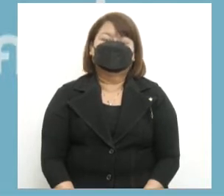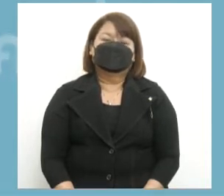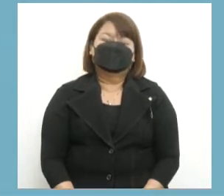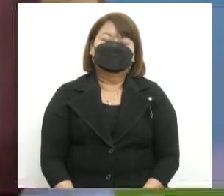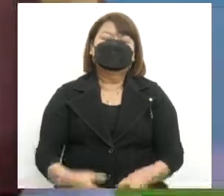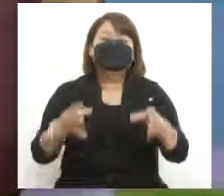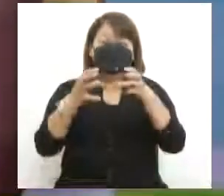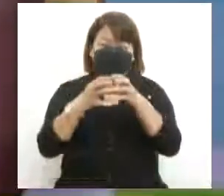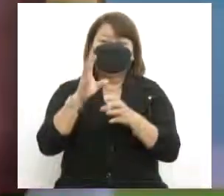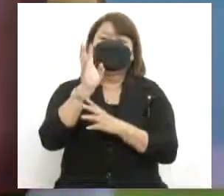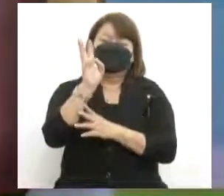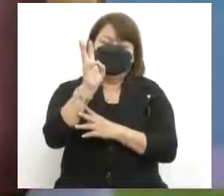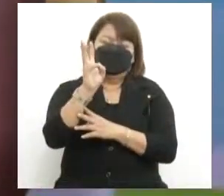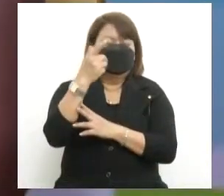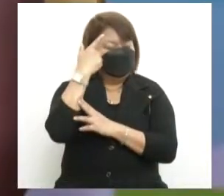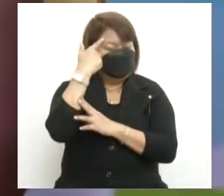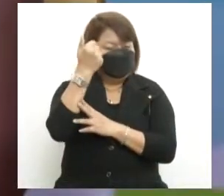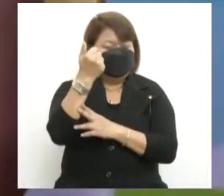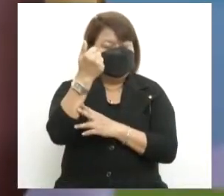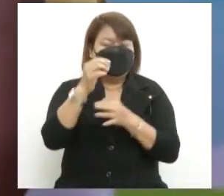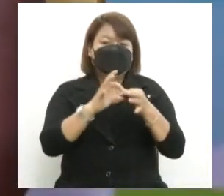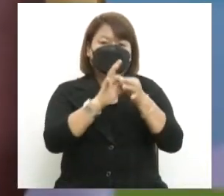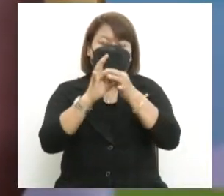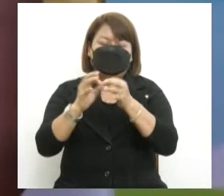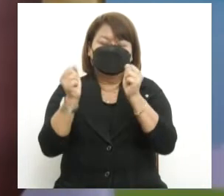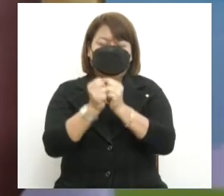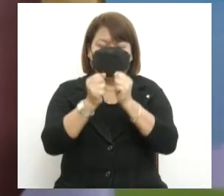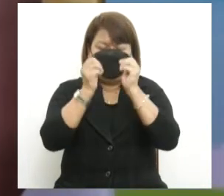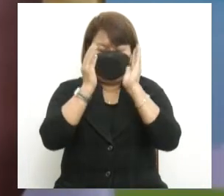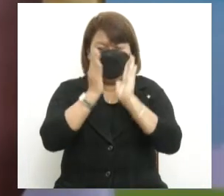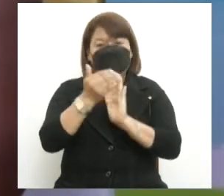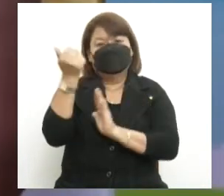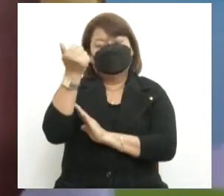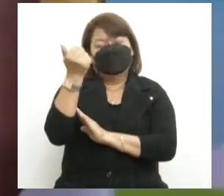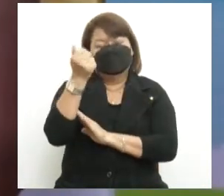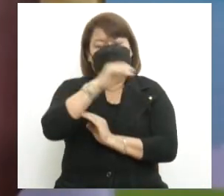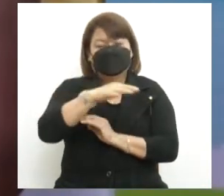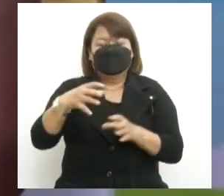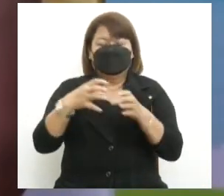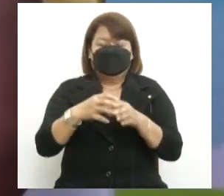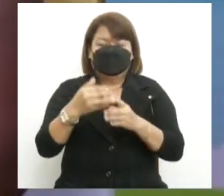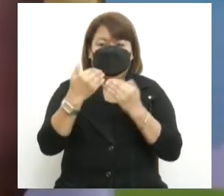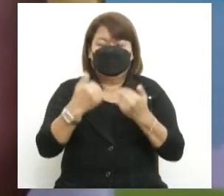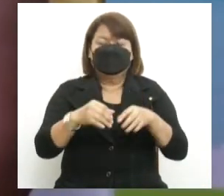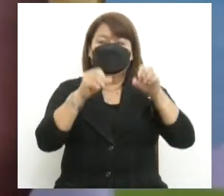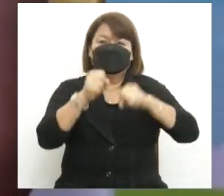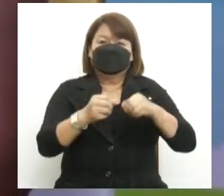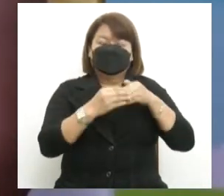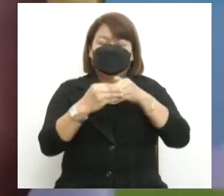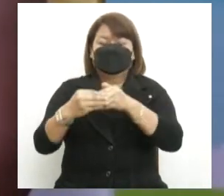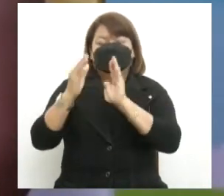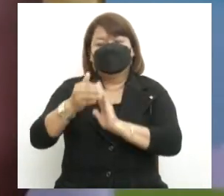กลุ่มที่6ปัญญาด้านความสัมพันธ์กับบุคคลอื่นนักเรียนกลุ่มนี้นะคะจะสามารถนำพาผู้อื่น